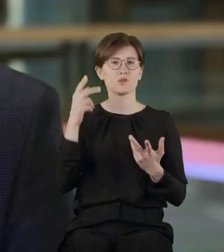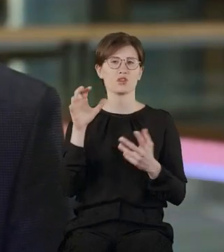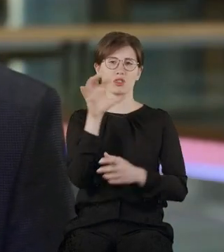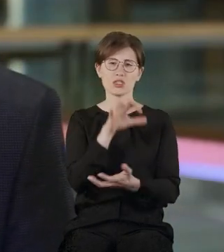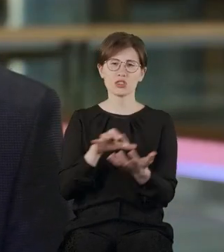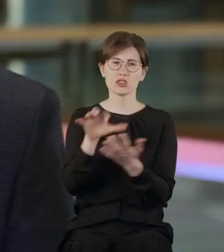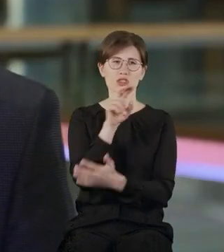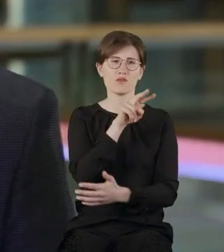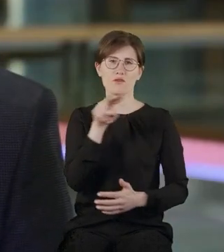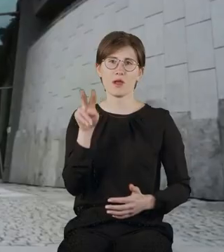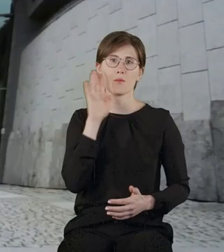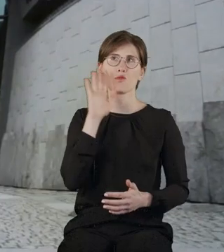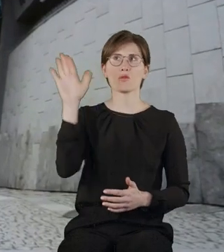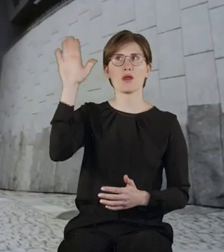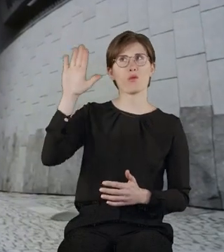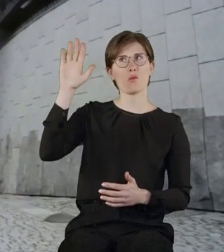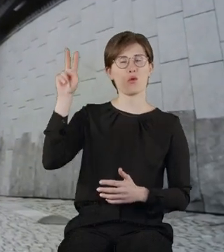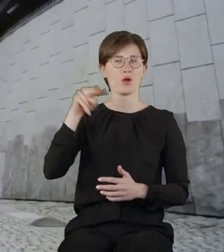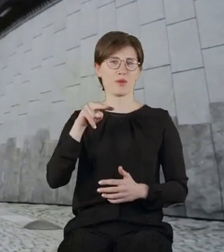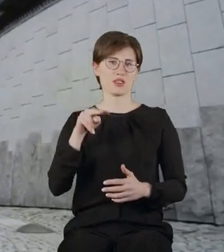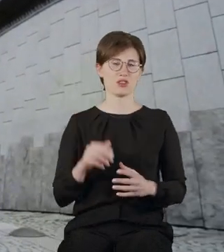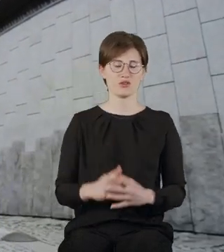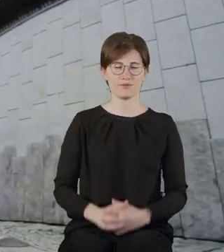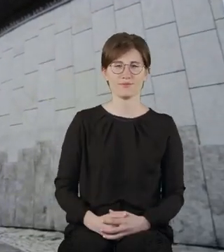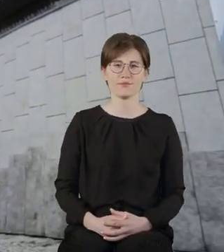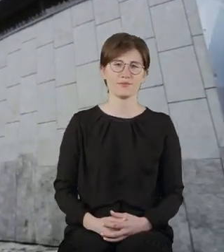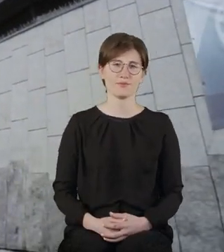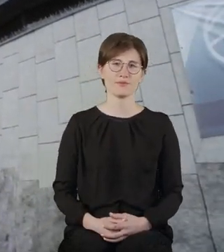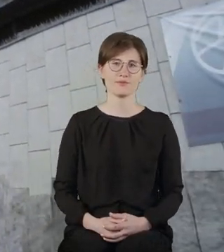świat oczyma Bożymi.